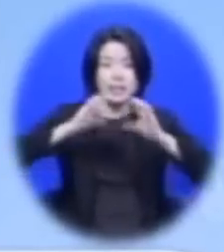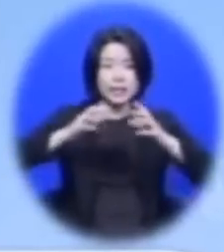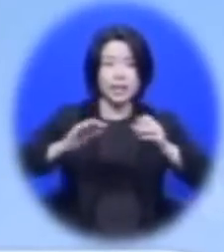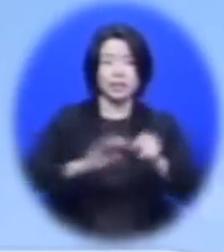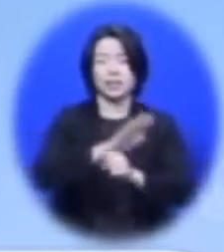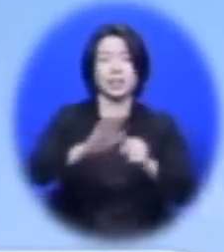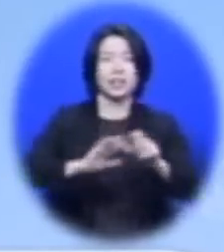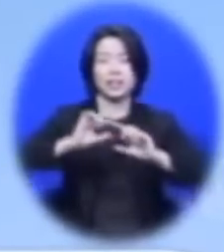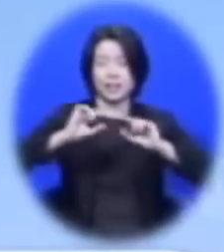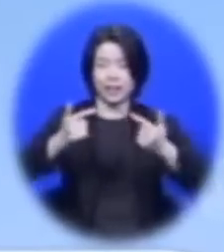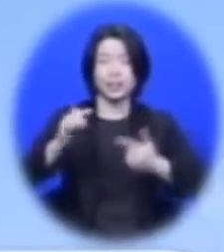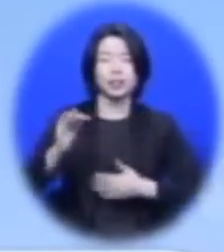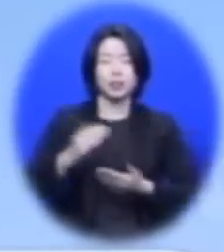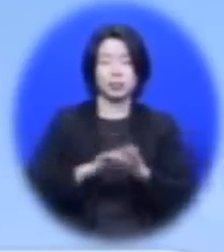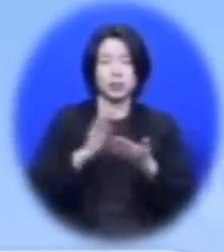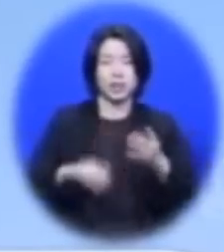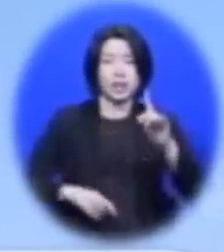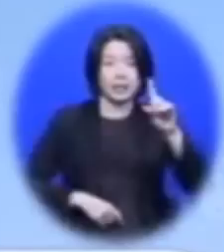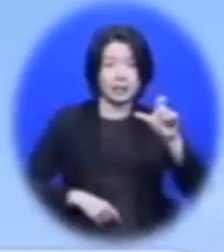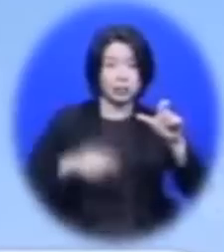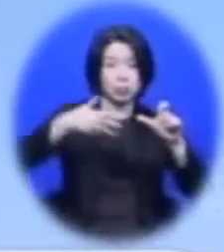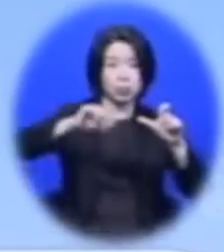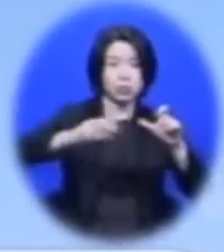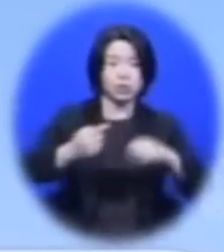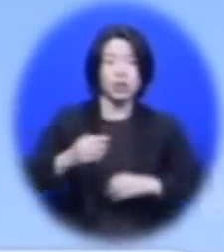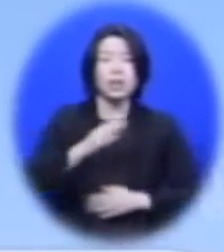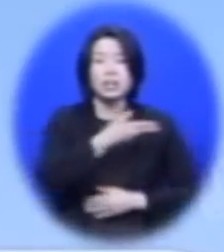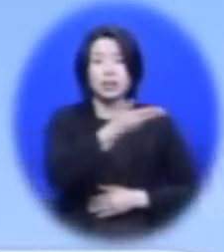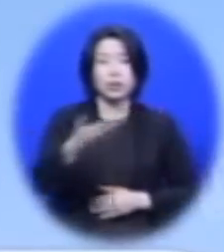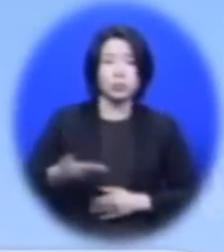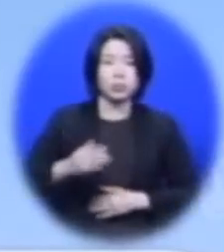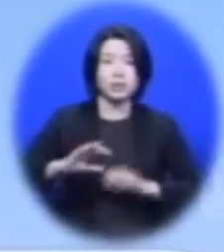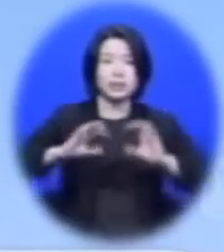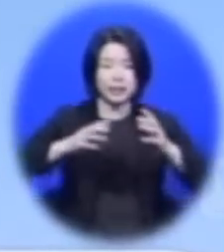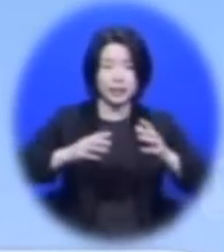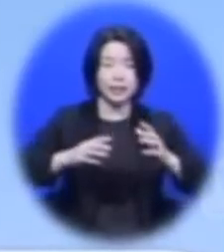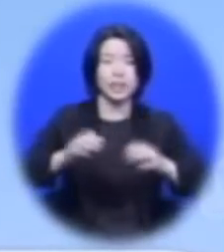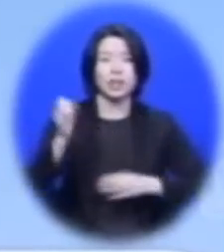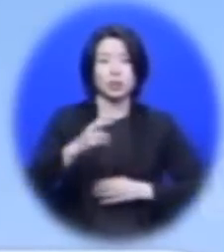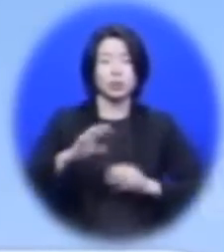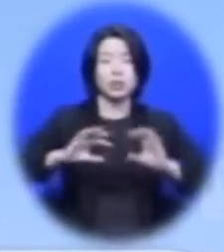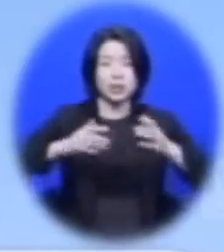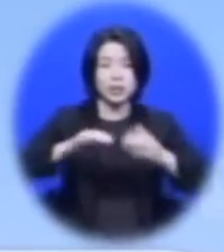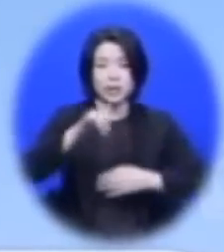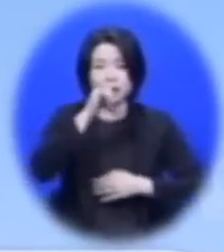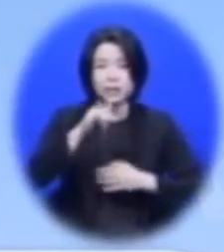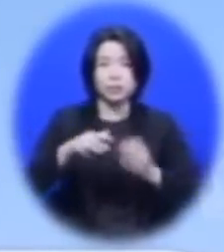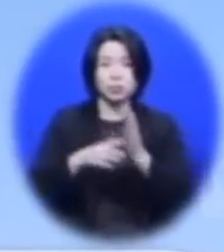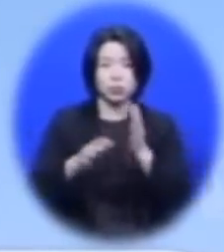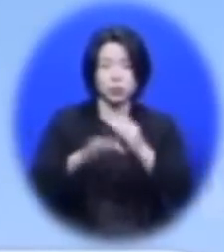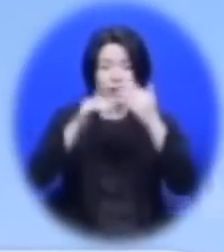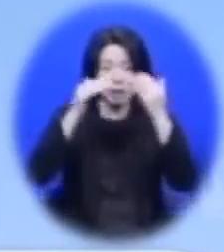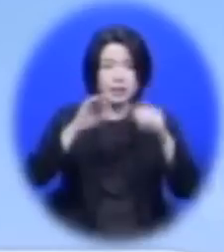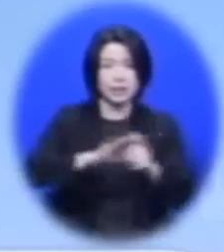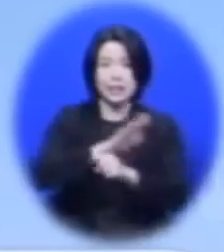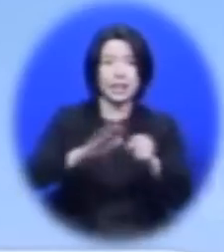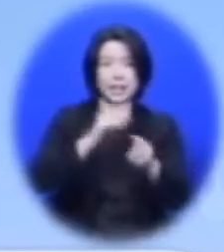겁니다. 15절 말씀에 여러분은 세상이나 세상에 있는 것들을 사랑하지